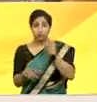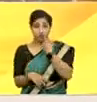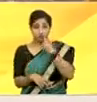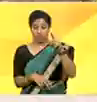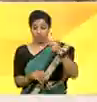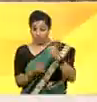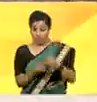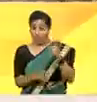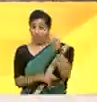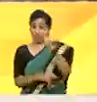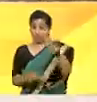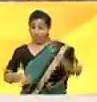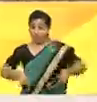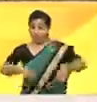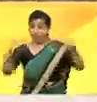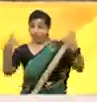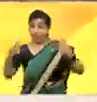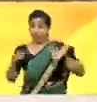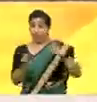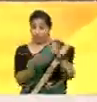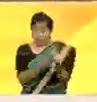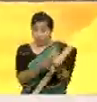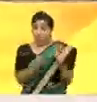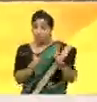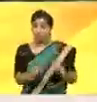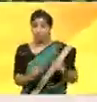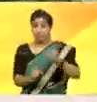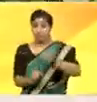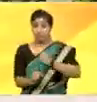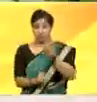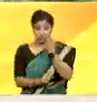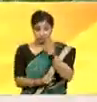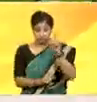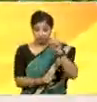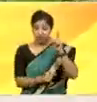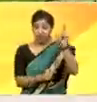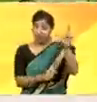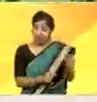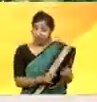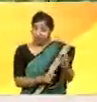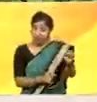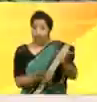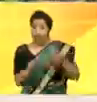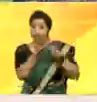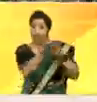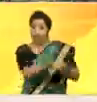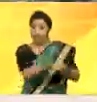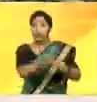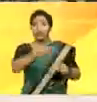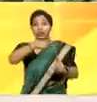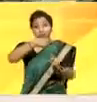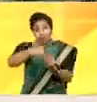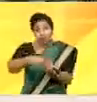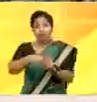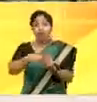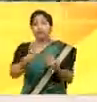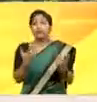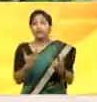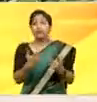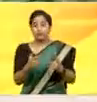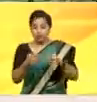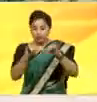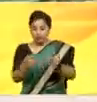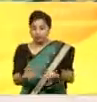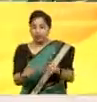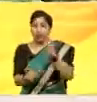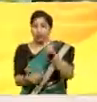के नाम पेड़ लगाने के अभियान से अपनी माँ का सम्मान तो होगा ही होगा,